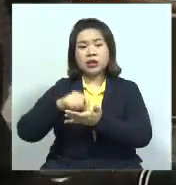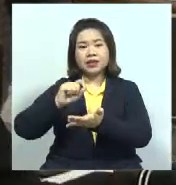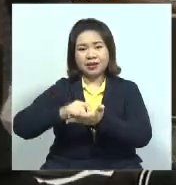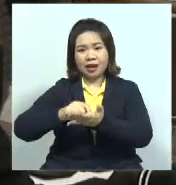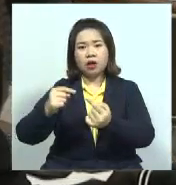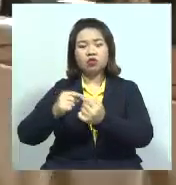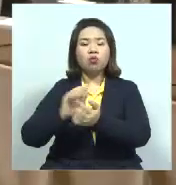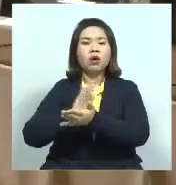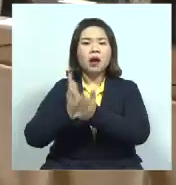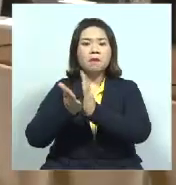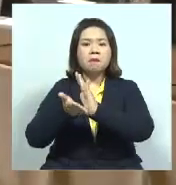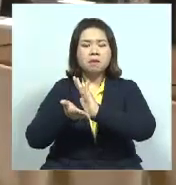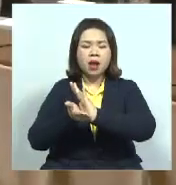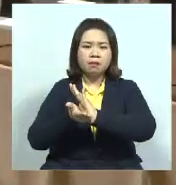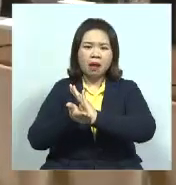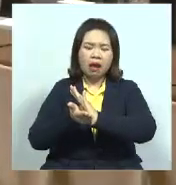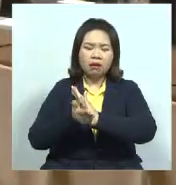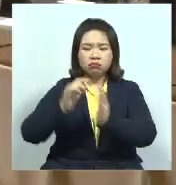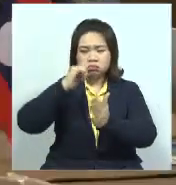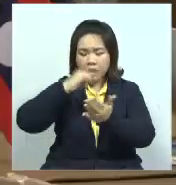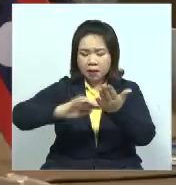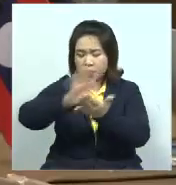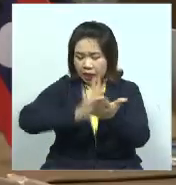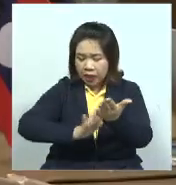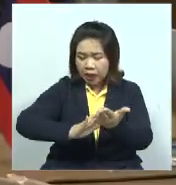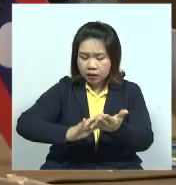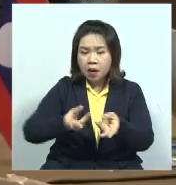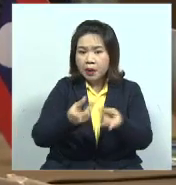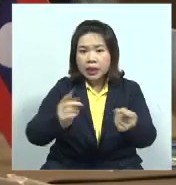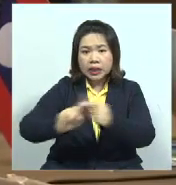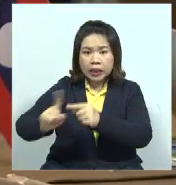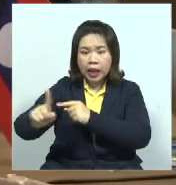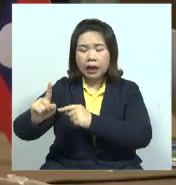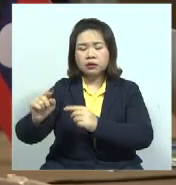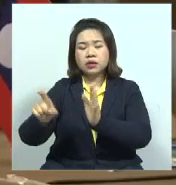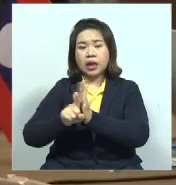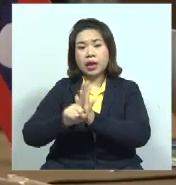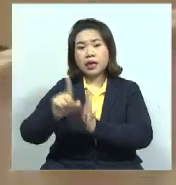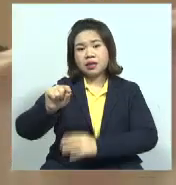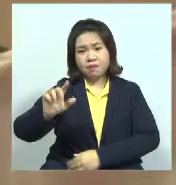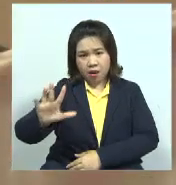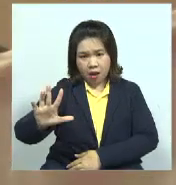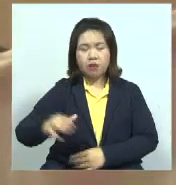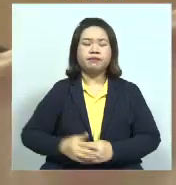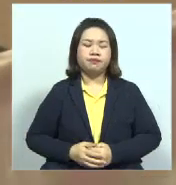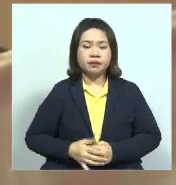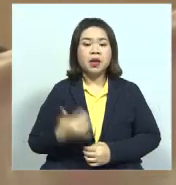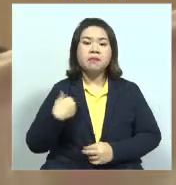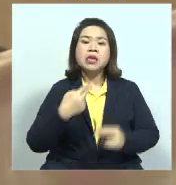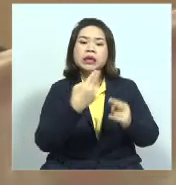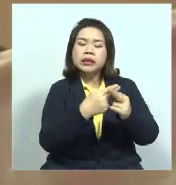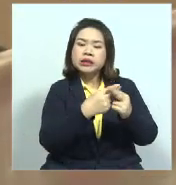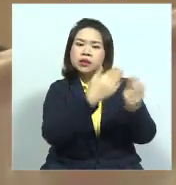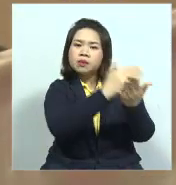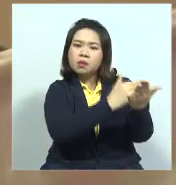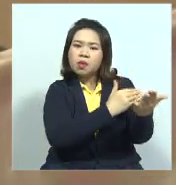ยการเปลี่ยนแปลงสภาพภูมิอากาศสมัยที่25การนำรายชื่อเพื่อรับการขึ้นทะเบียนเป็นอุทยานมร